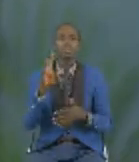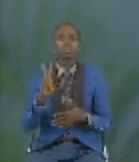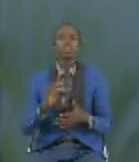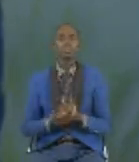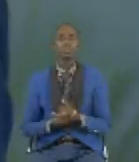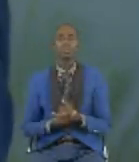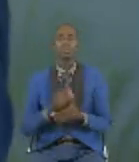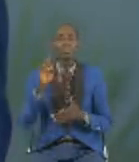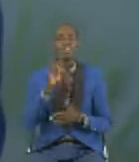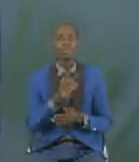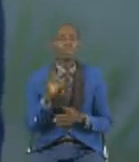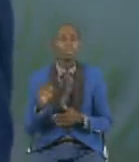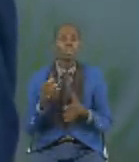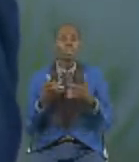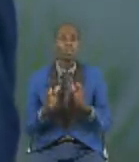Acte 2, verset 36.